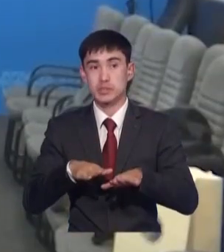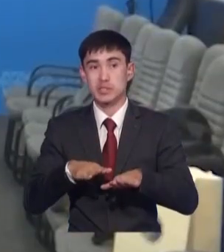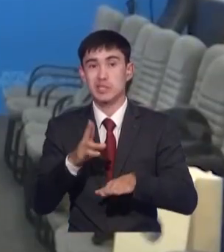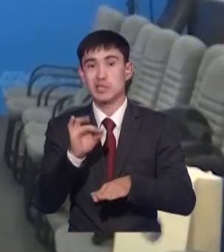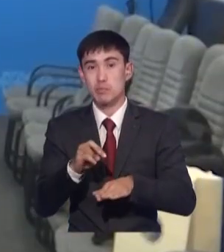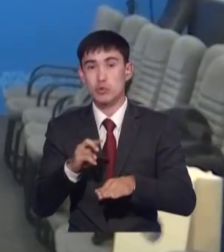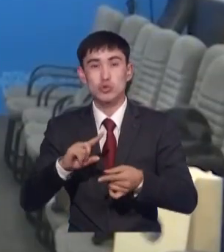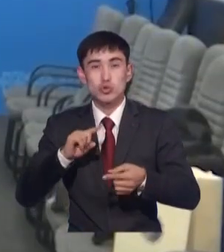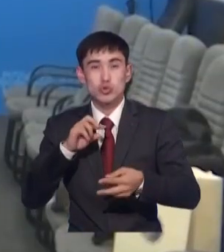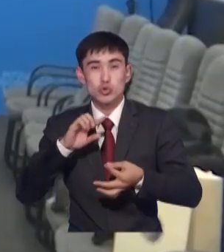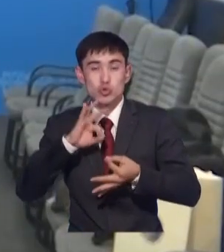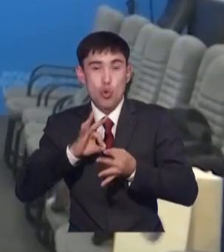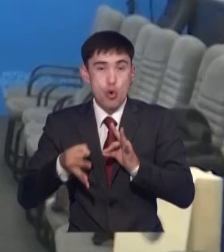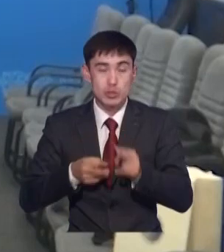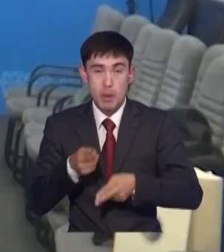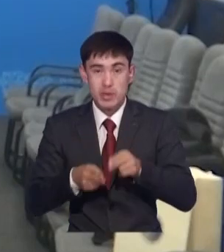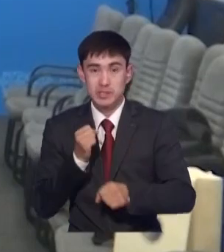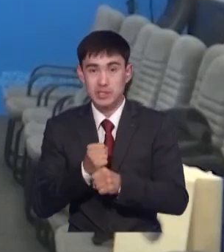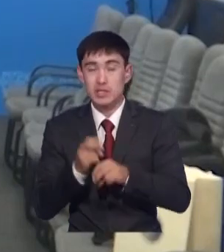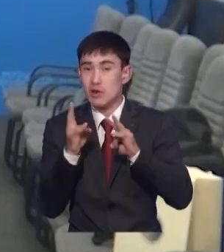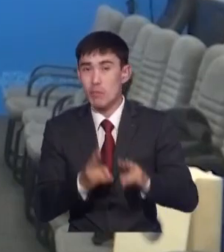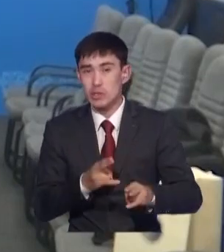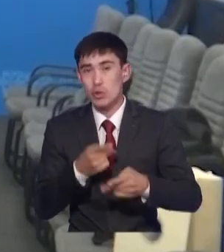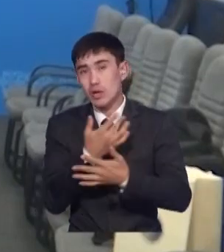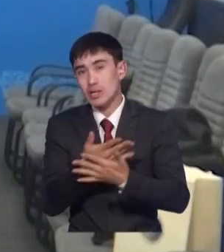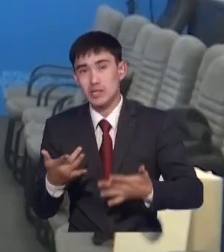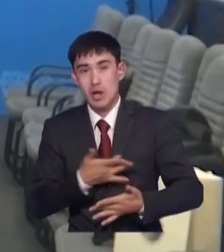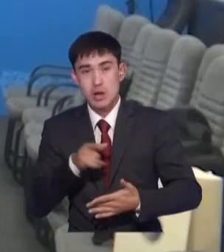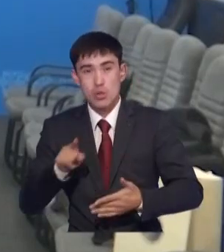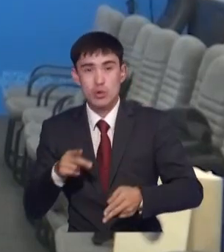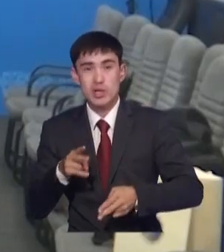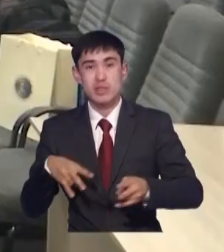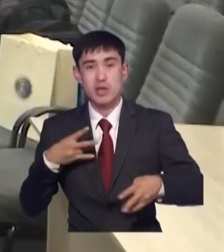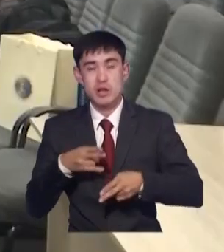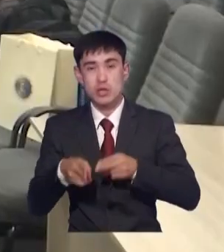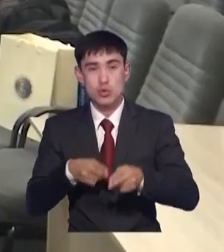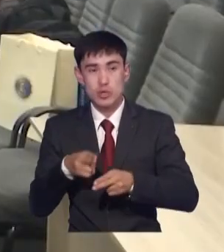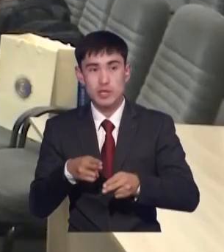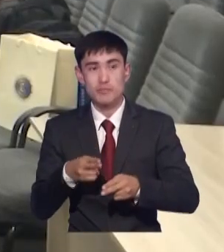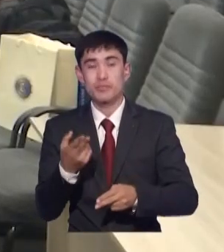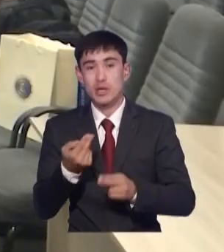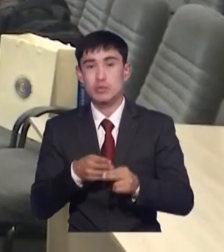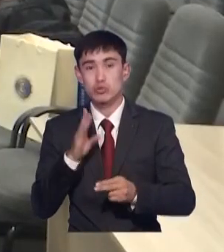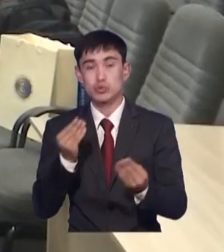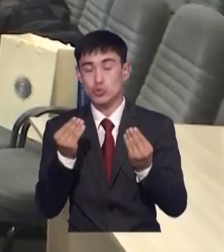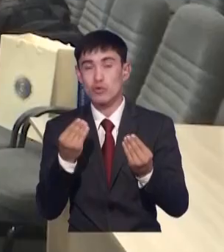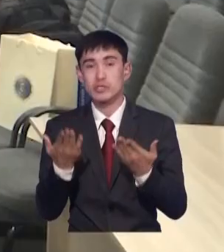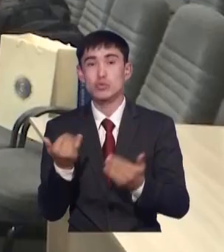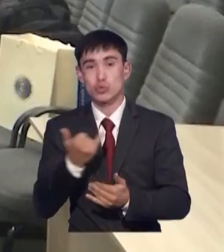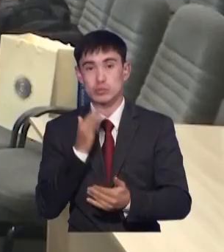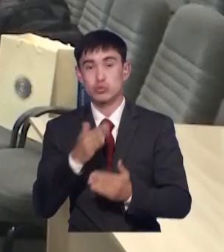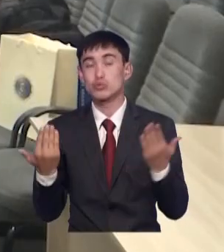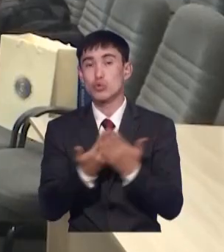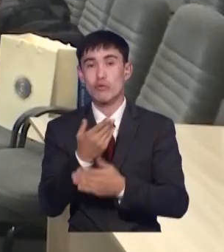занимается сложными операциями. Это и травматология, это и кардиология, и нейрохирургия. И, конечно, это будет здорово, что если у нас еще